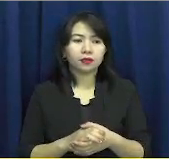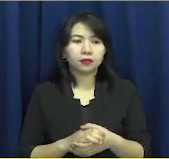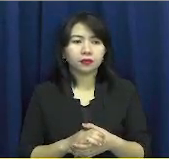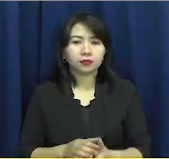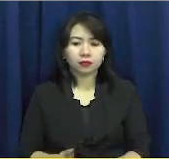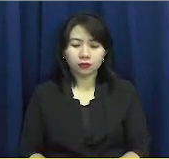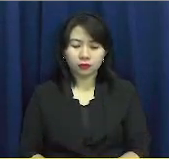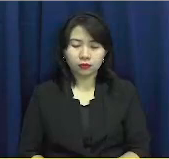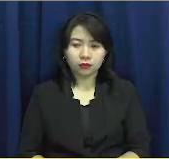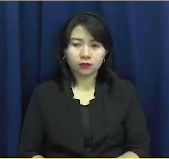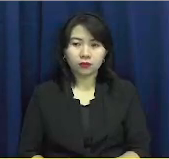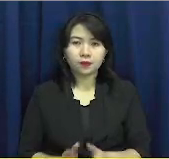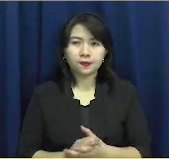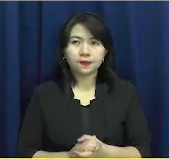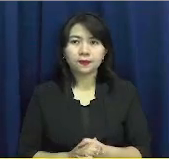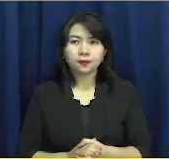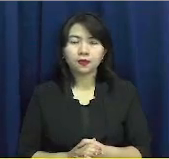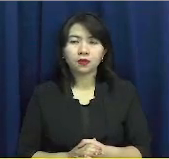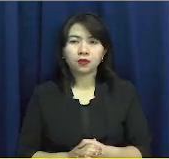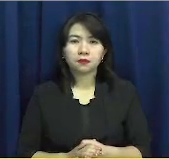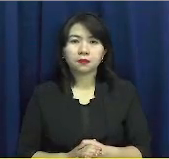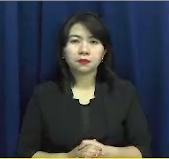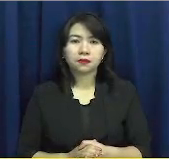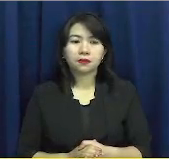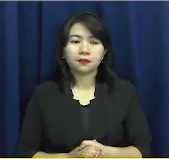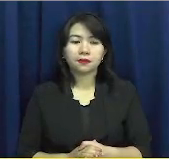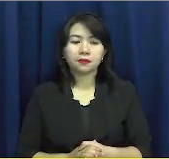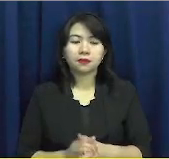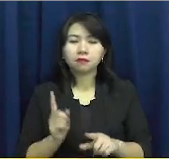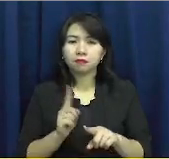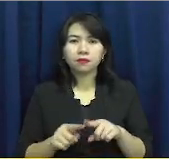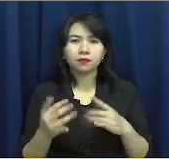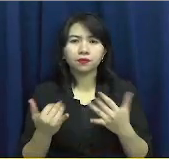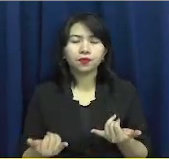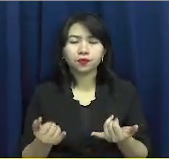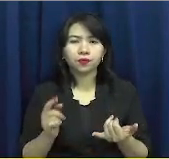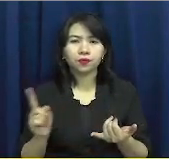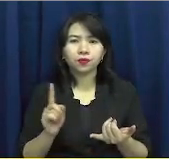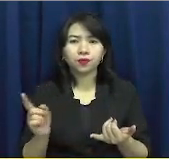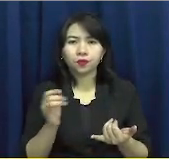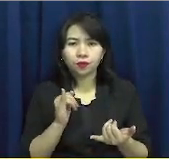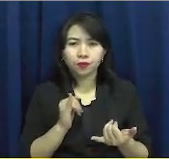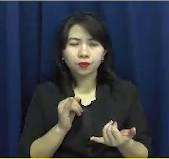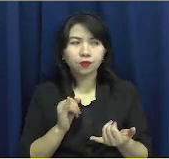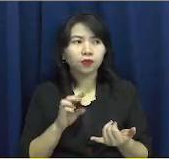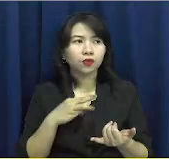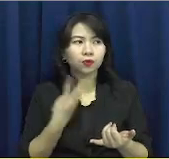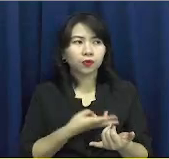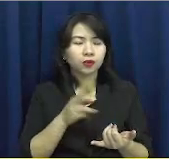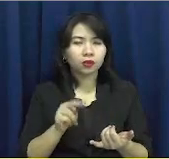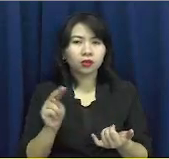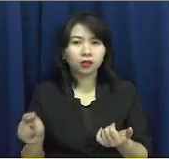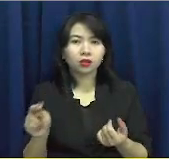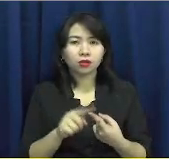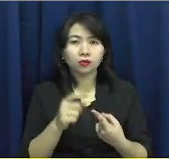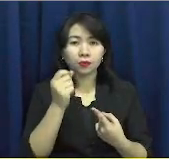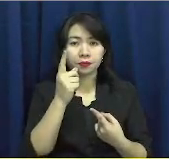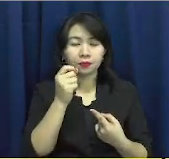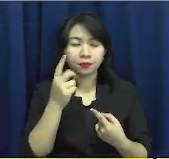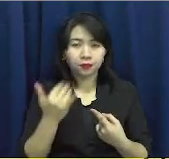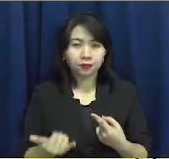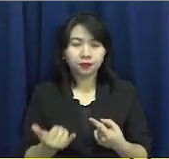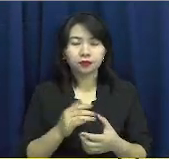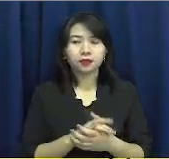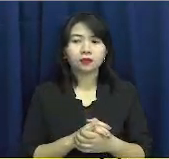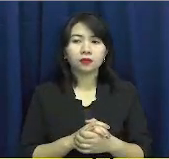yung makikita, maririnig na argumento. But the point here is this, okay? Ang pinaka-pinapunto po natin ay ganito